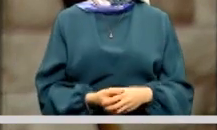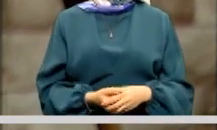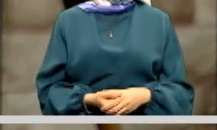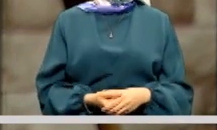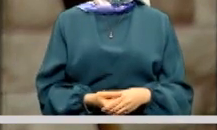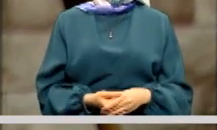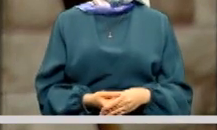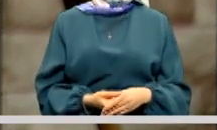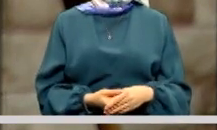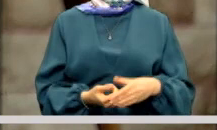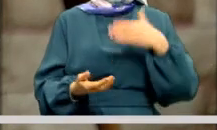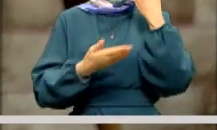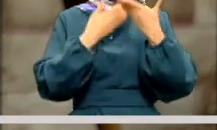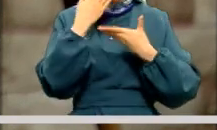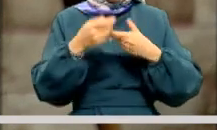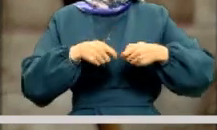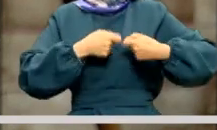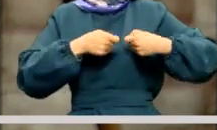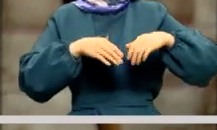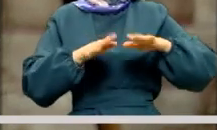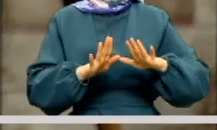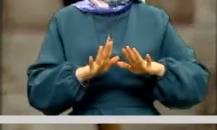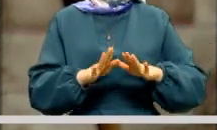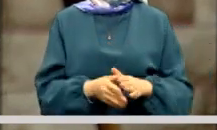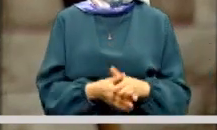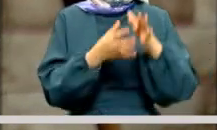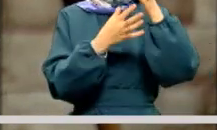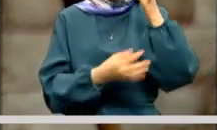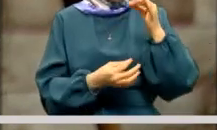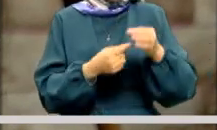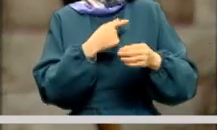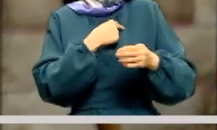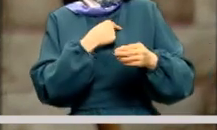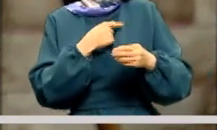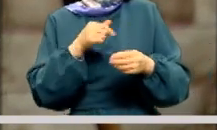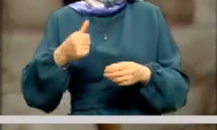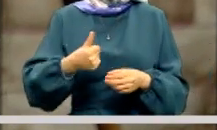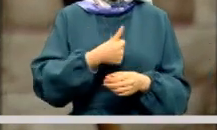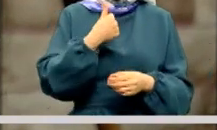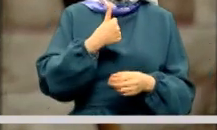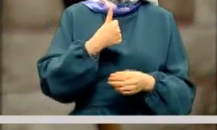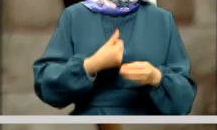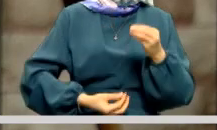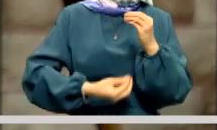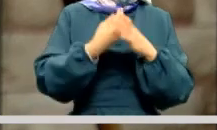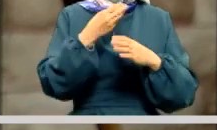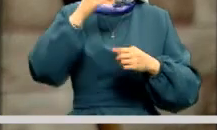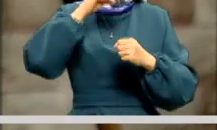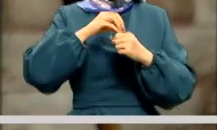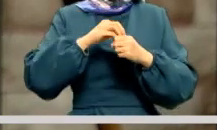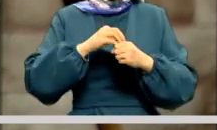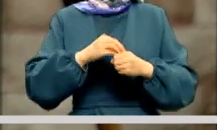onurunu kırmadan incitmeden Çünkü önemlidir Dolayısıyla eşrefi mahlukat olan kişiye